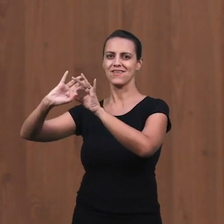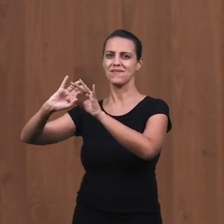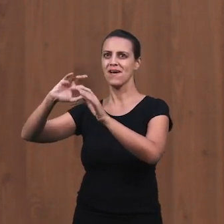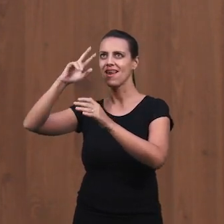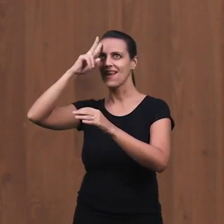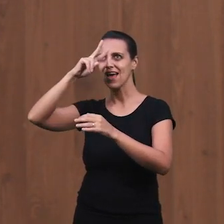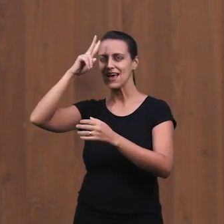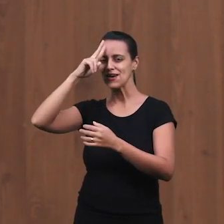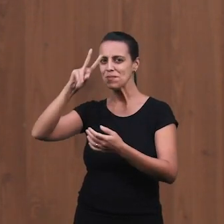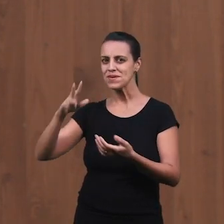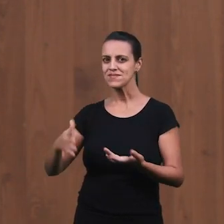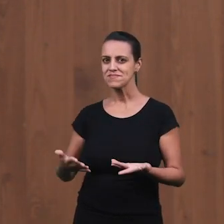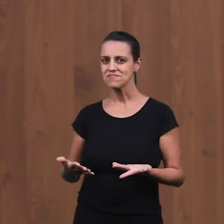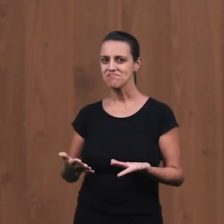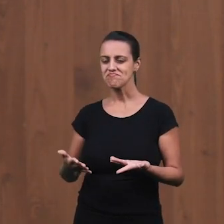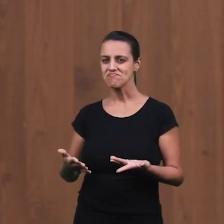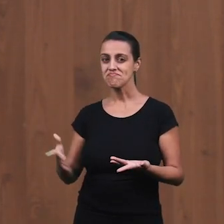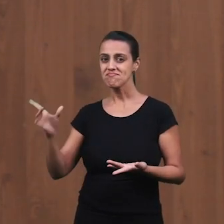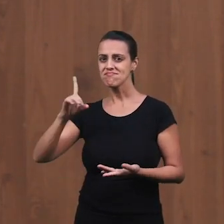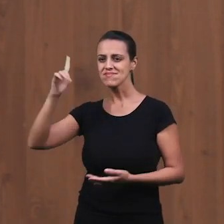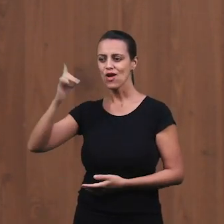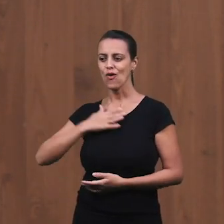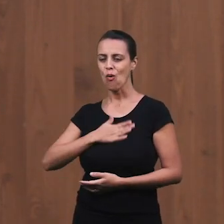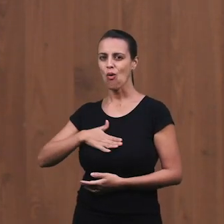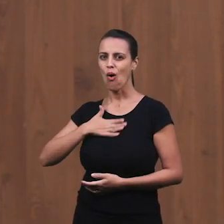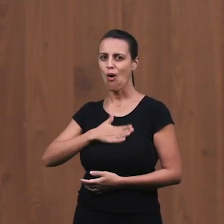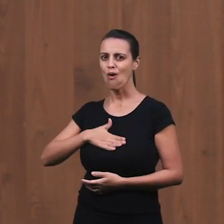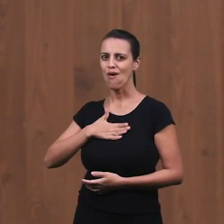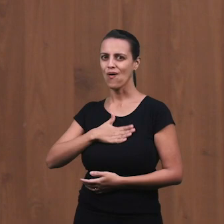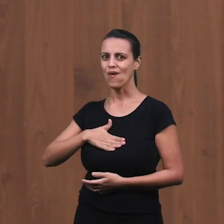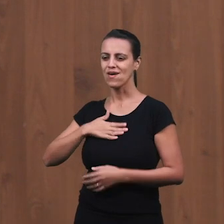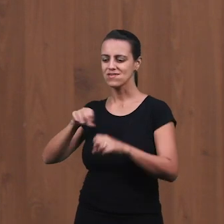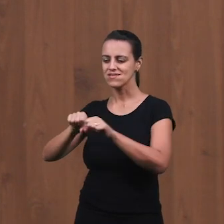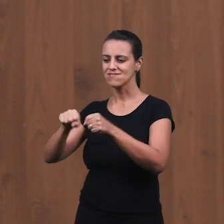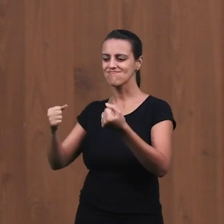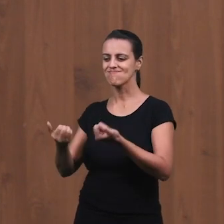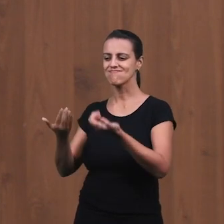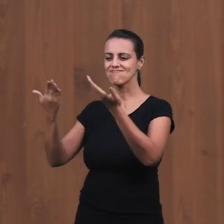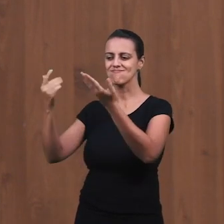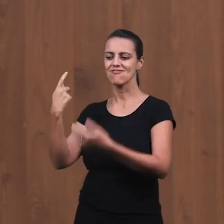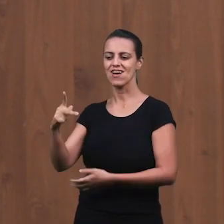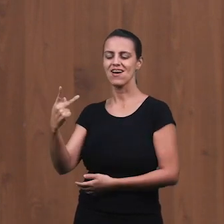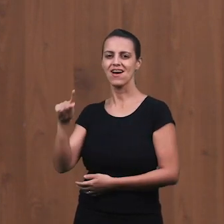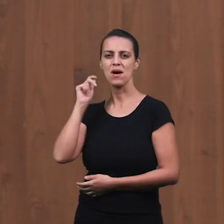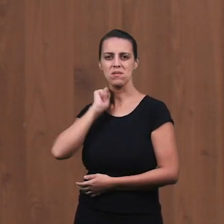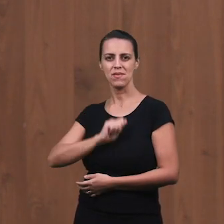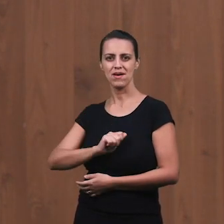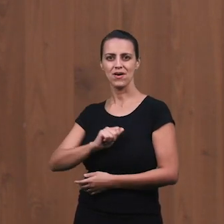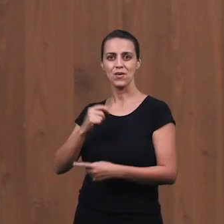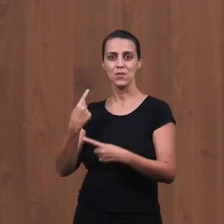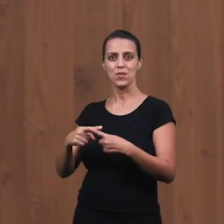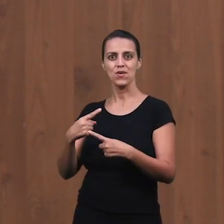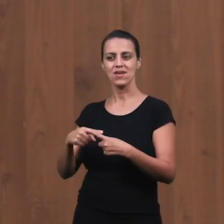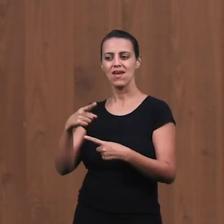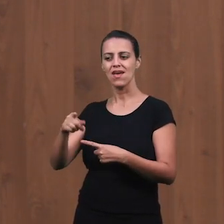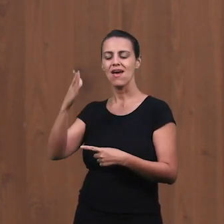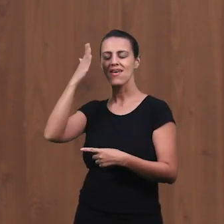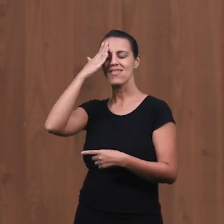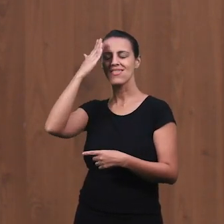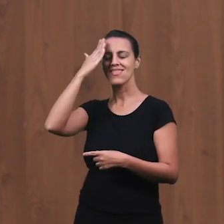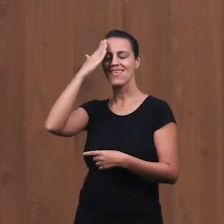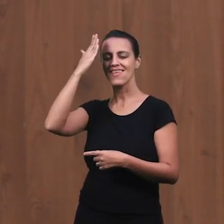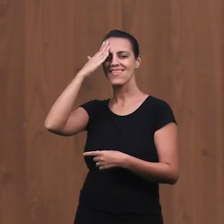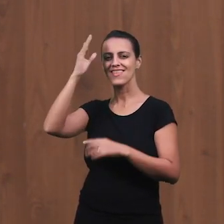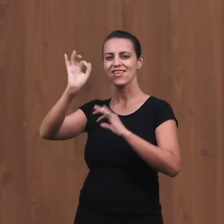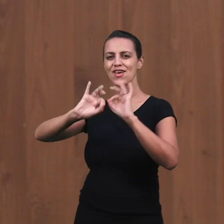communion. Et Dieu, il s'est plu de l'offrande d'Abel parce que avec cette